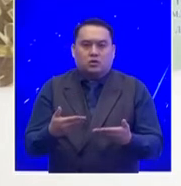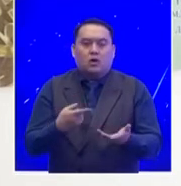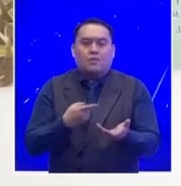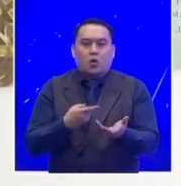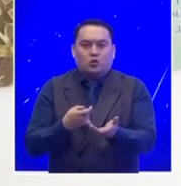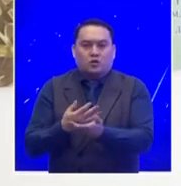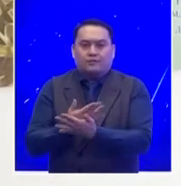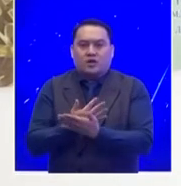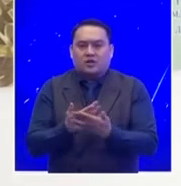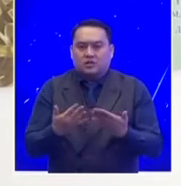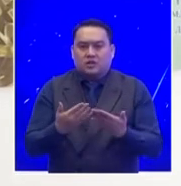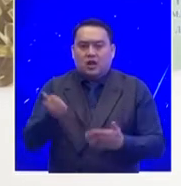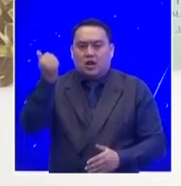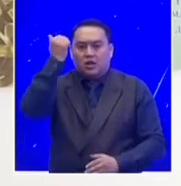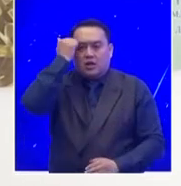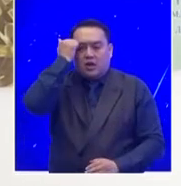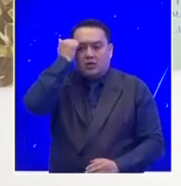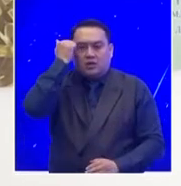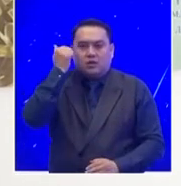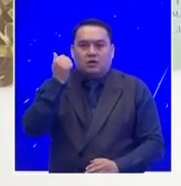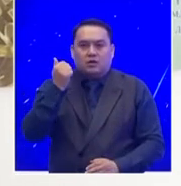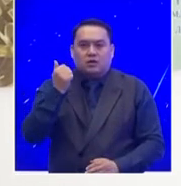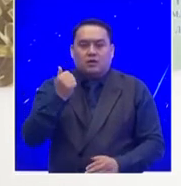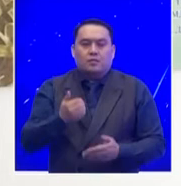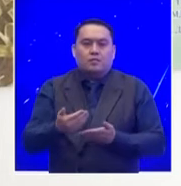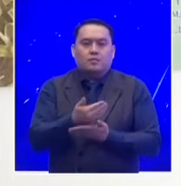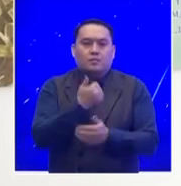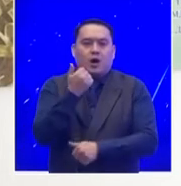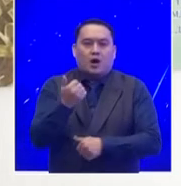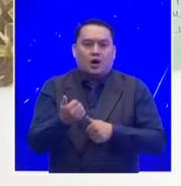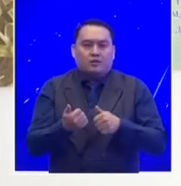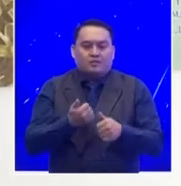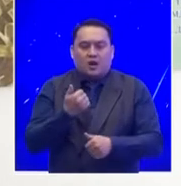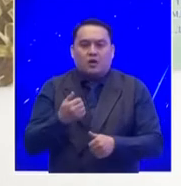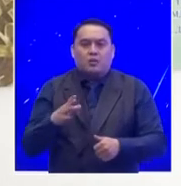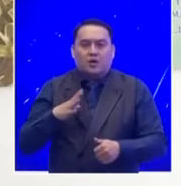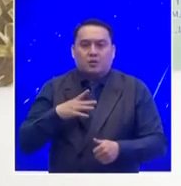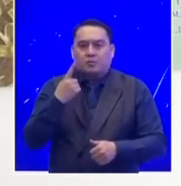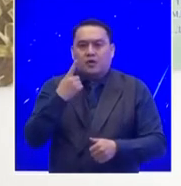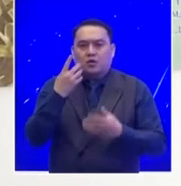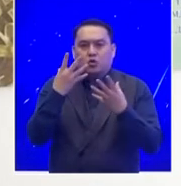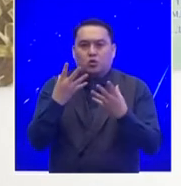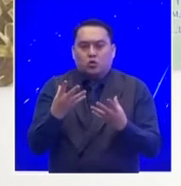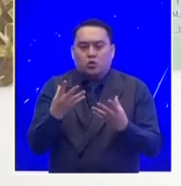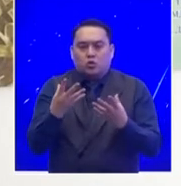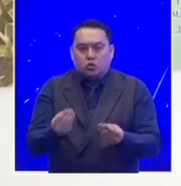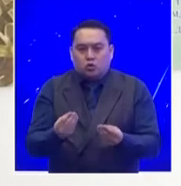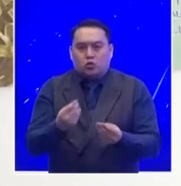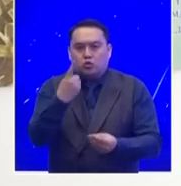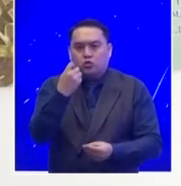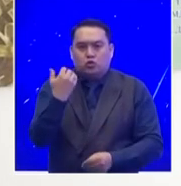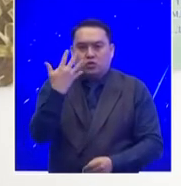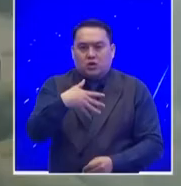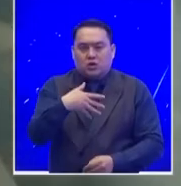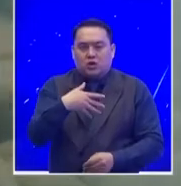қаруластарының еске алған кейінгі артынан жинаған материалы бойынша Төлеген Тоқтаров бір тәулікті 150 немістің көзін